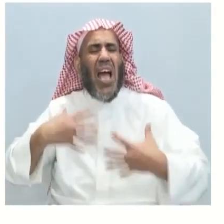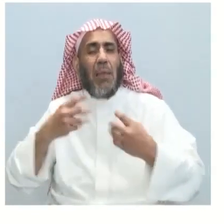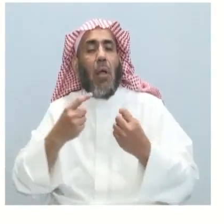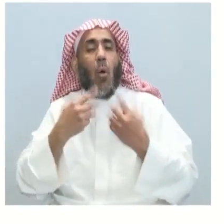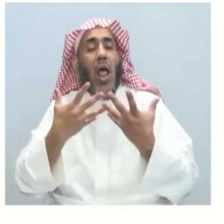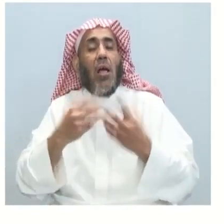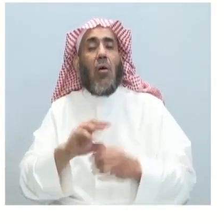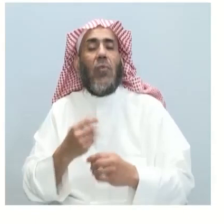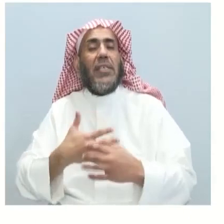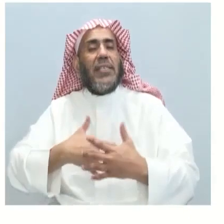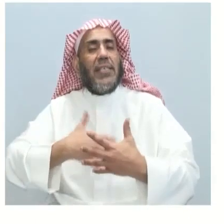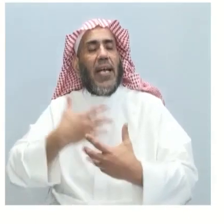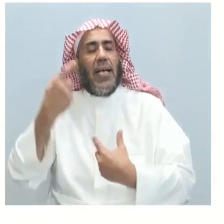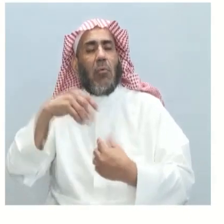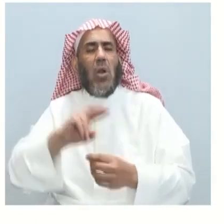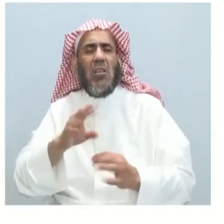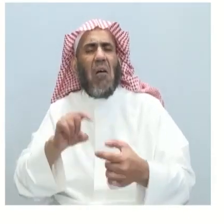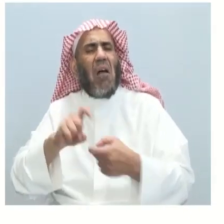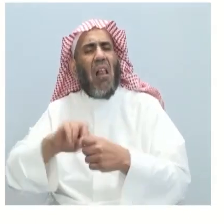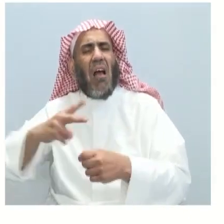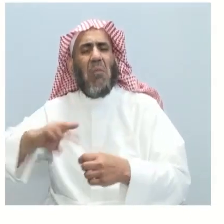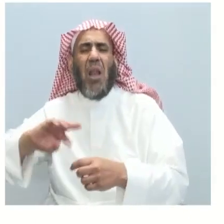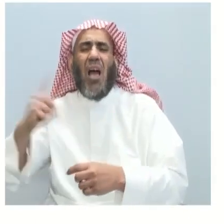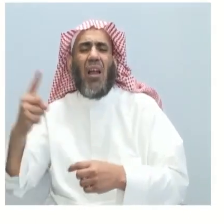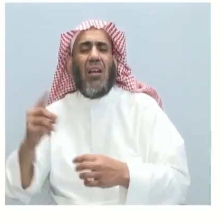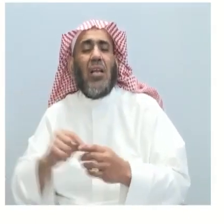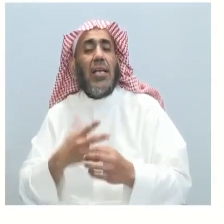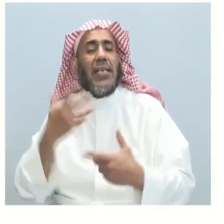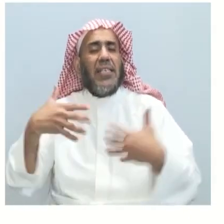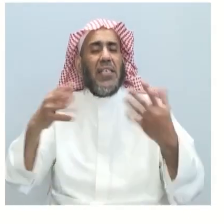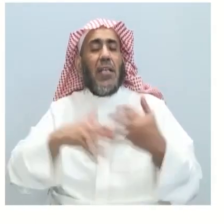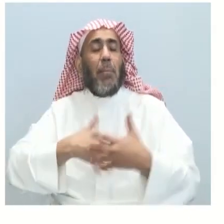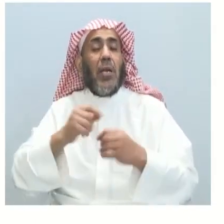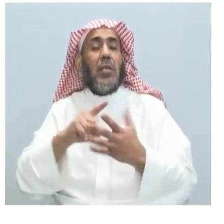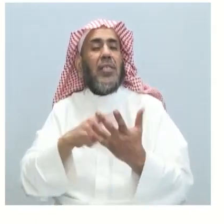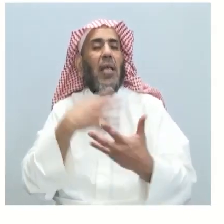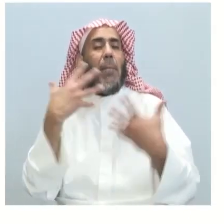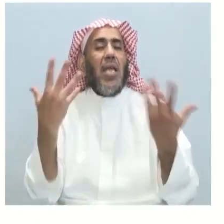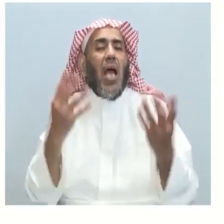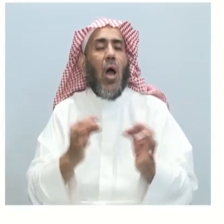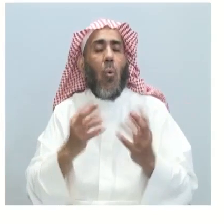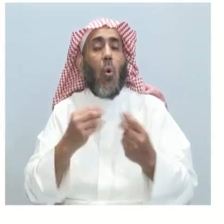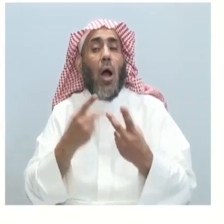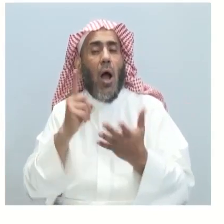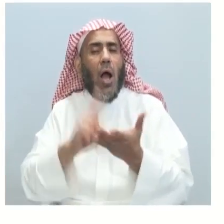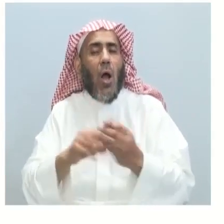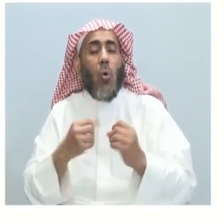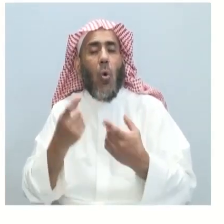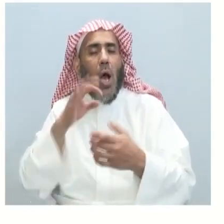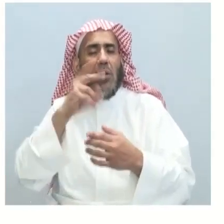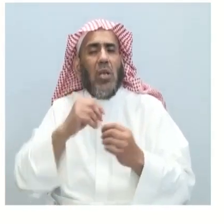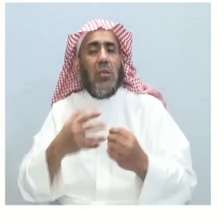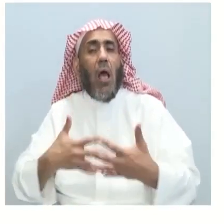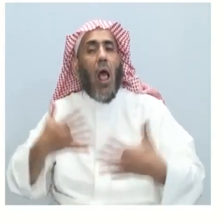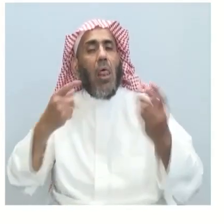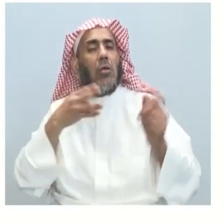في الشاعر هو يعبر عن نفسه فقط وليس له علاقه بالاخرين كذلك ان الشعر تعبير عن الطبيعه وحقائقها واسرارها المبثوثه فيها وليس اناشيد